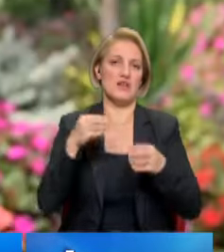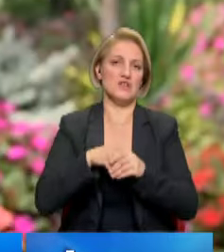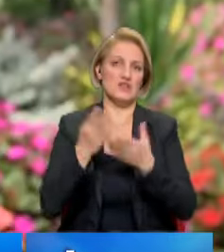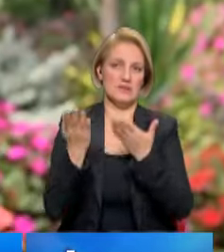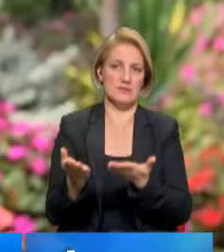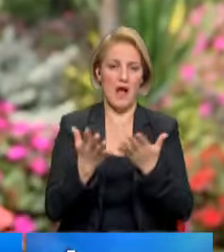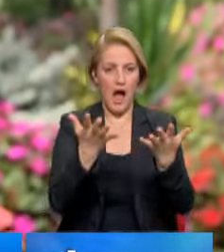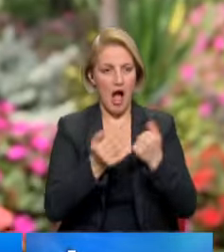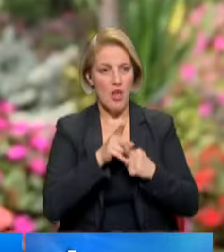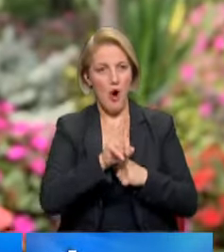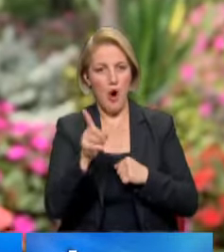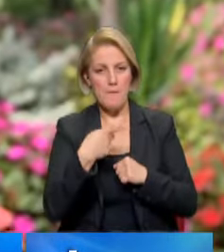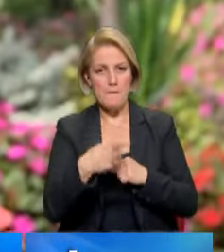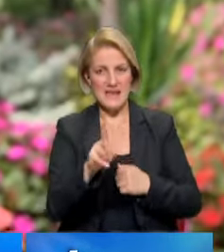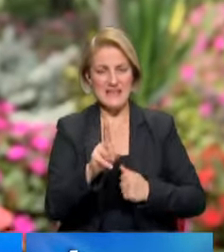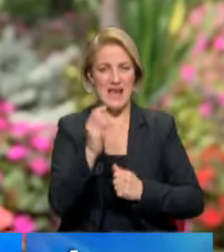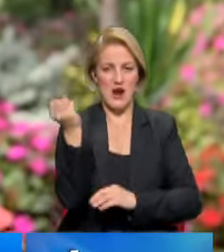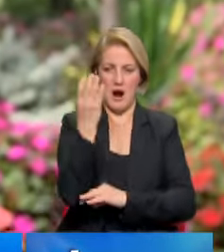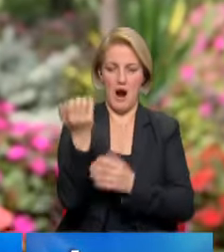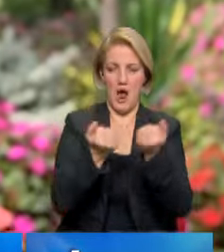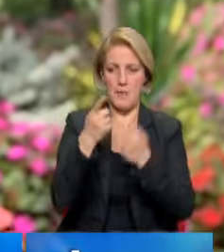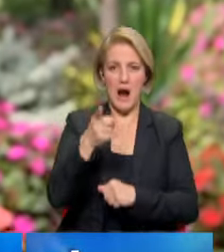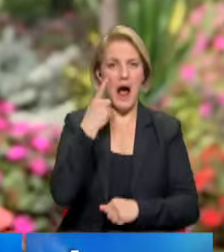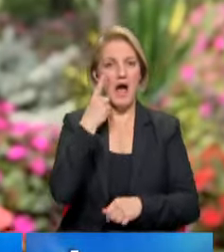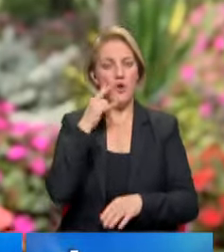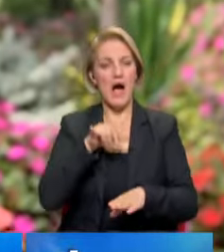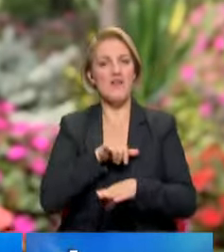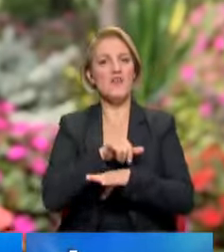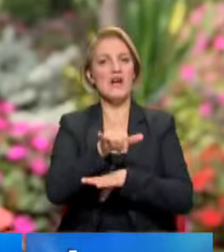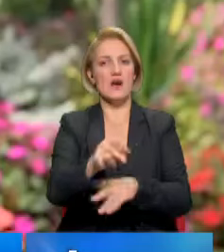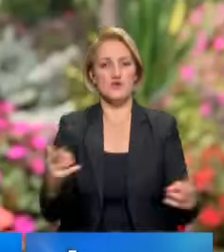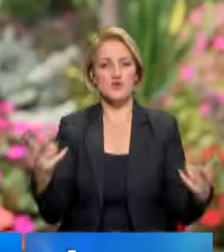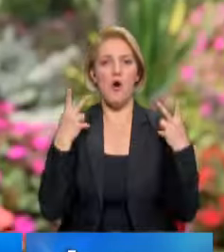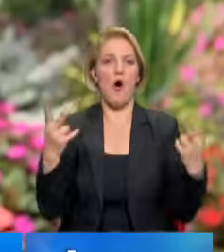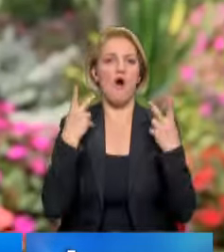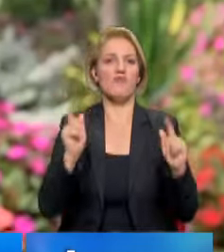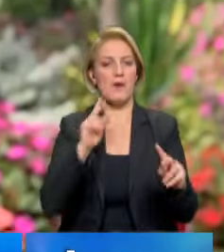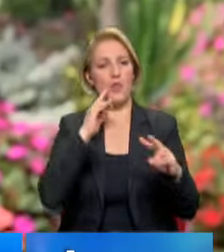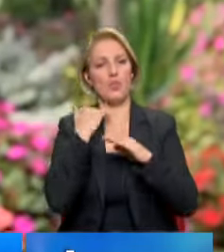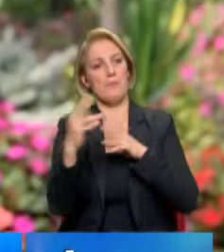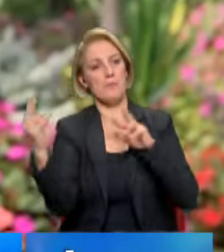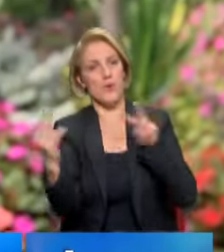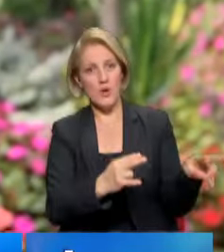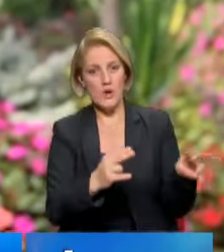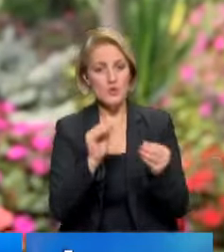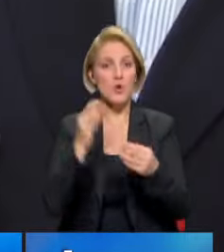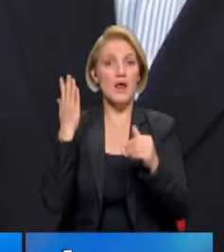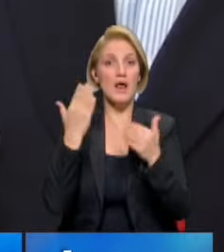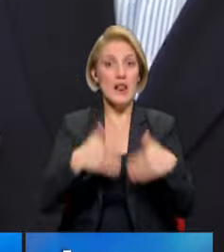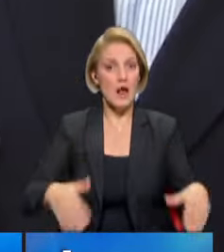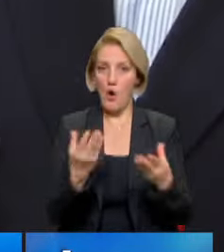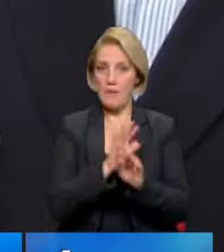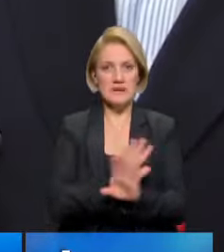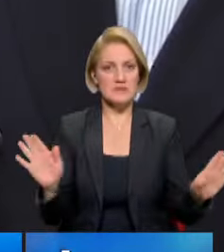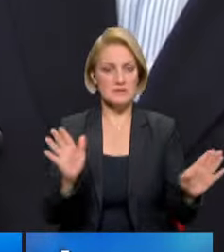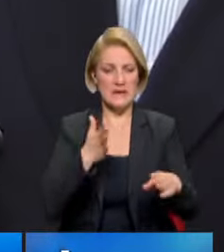içindir. Aldığınız on binlerce çakarlı araçları Atatürk Havalimanı'nda şov yaparak, topluma göstererek suçu önleyemezsiniz.